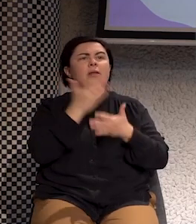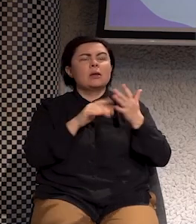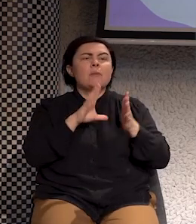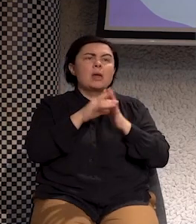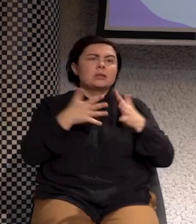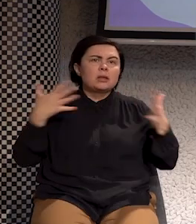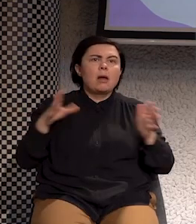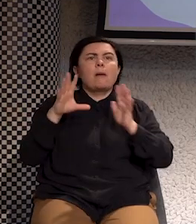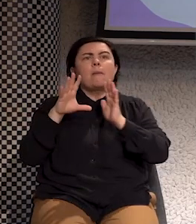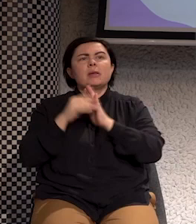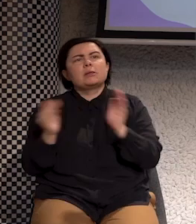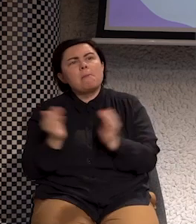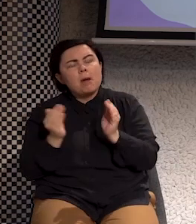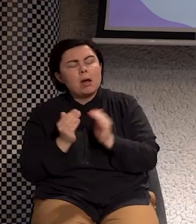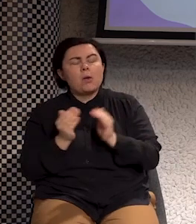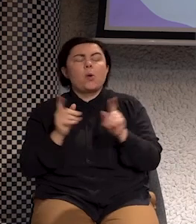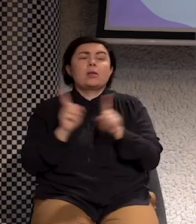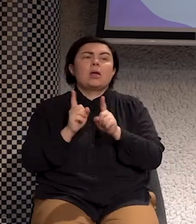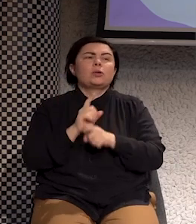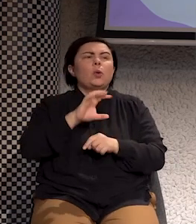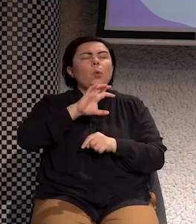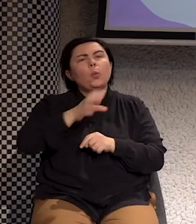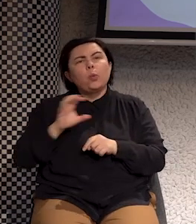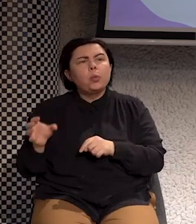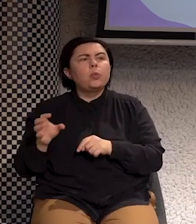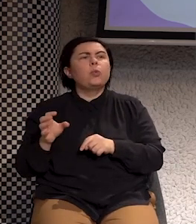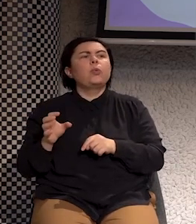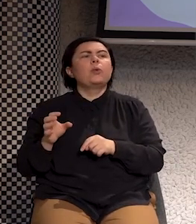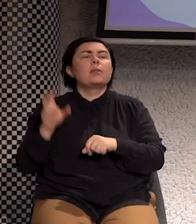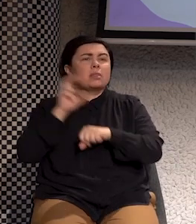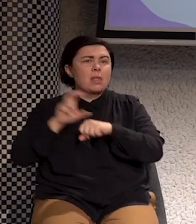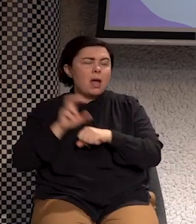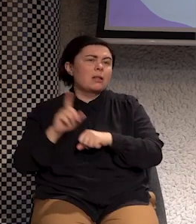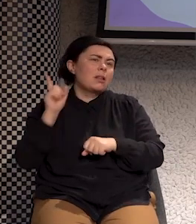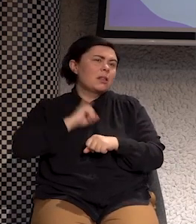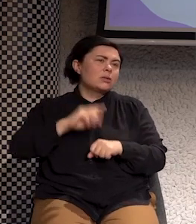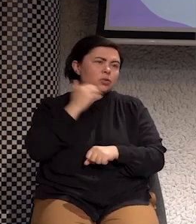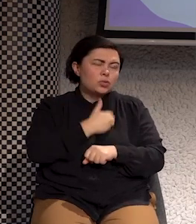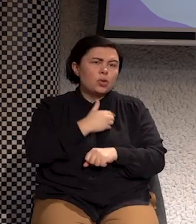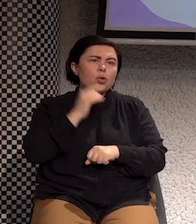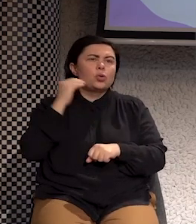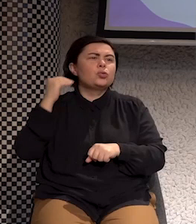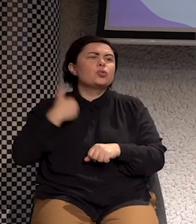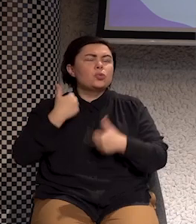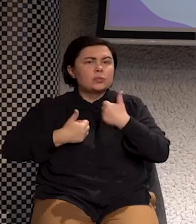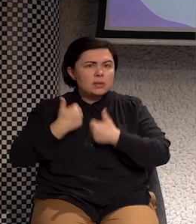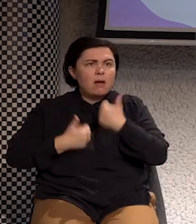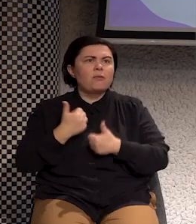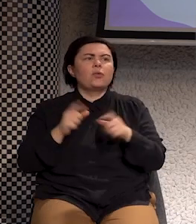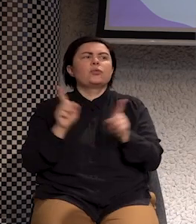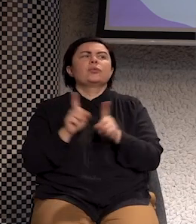i małe miasteczka, ale też grupy z techników, z liceów, z szkół branżowych, ale też